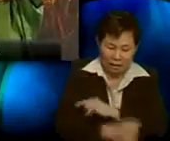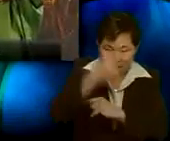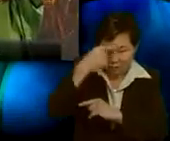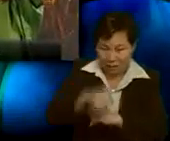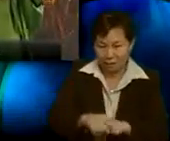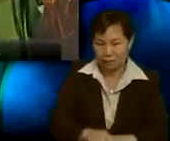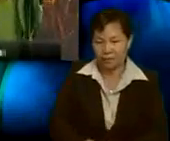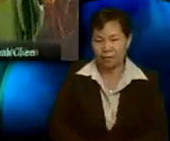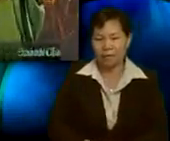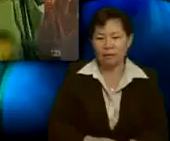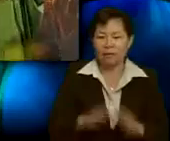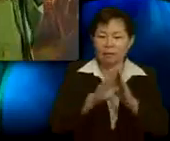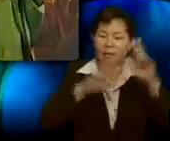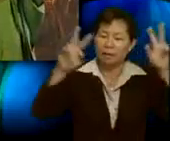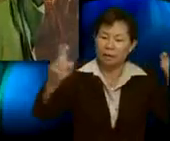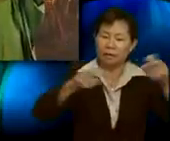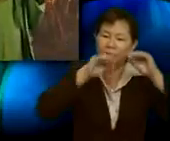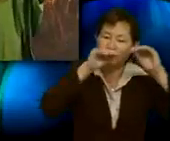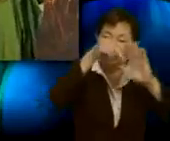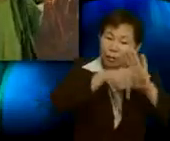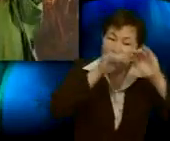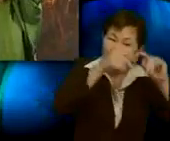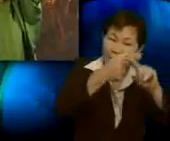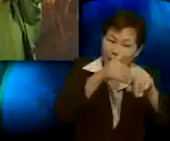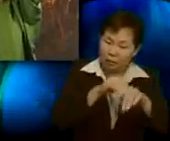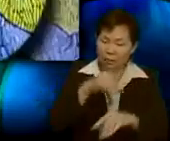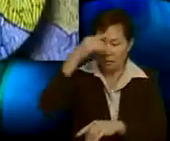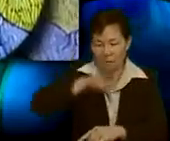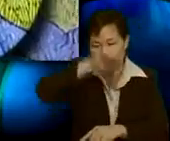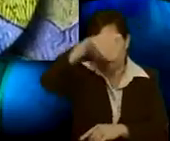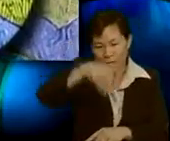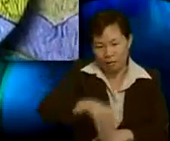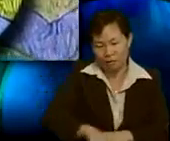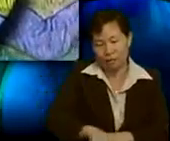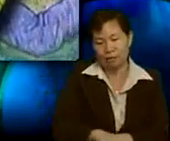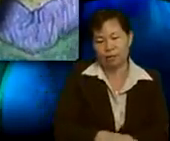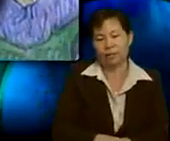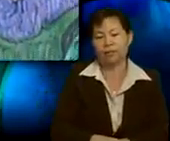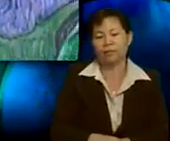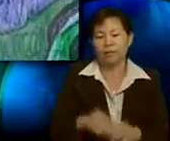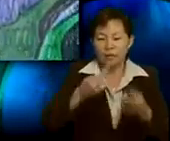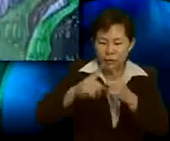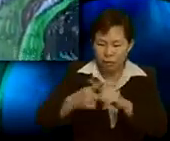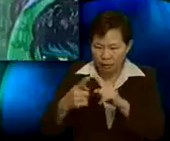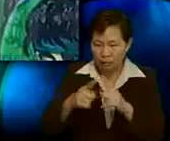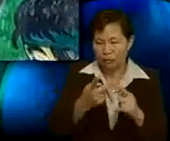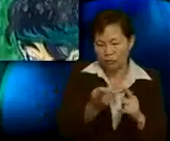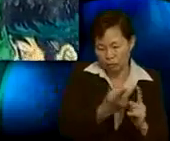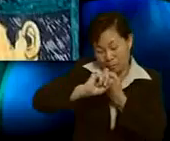Thai. Dan bertajuk pengajaran daripada gajah. Somphone dan Namsum bersahabat